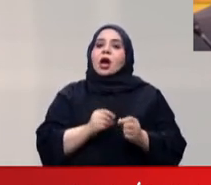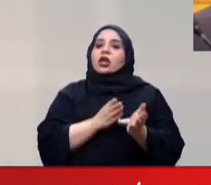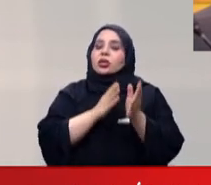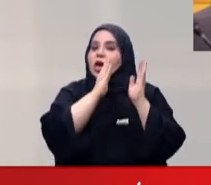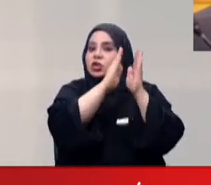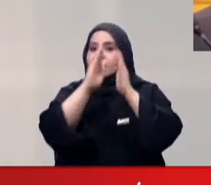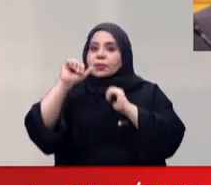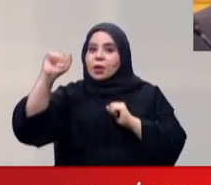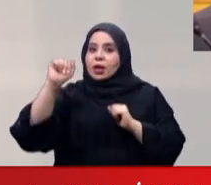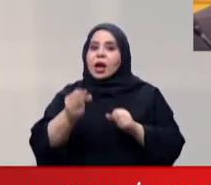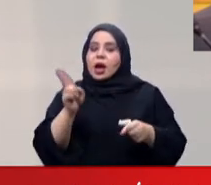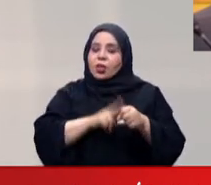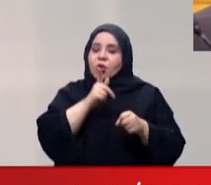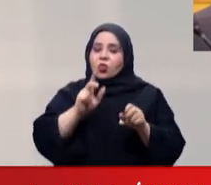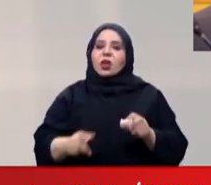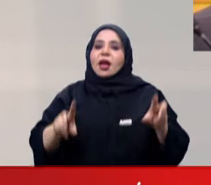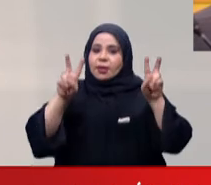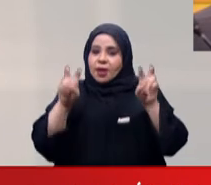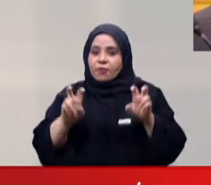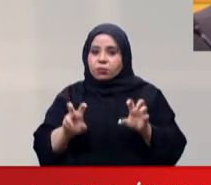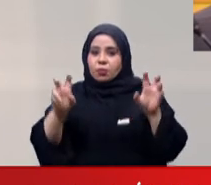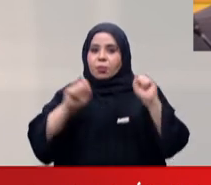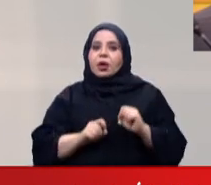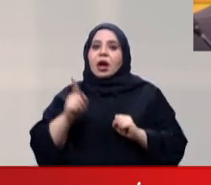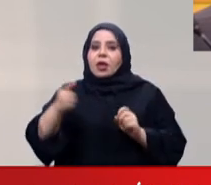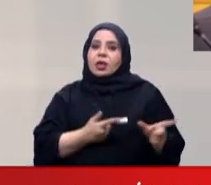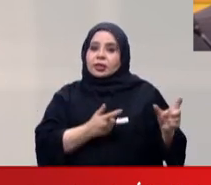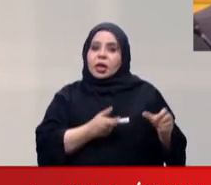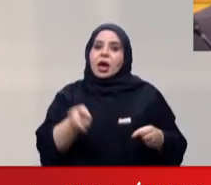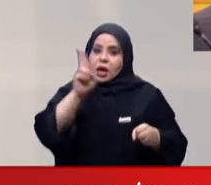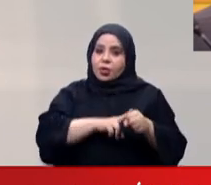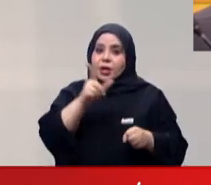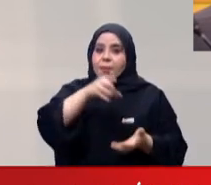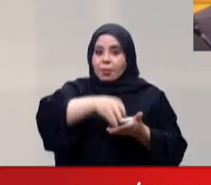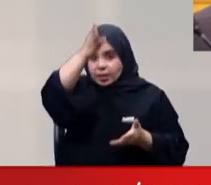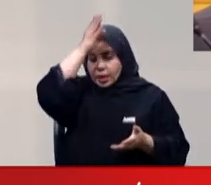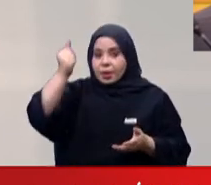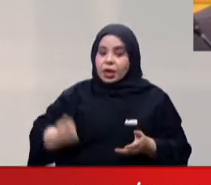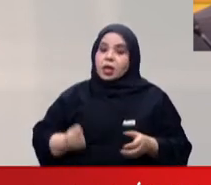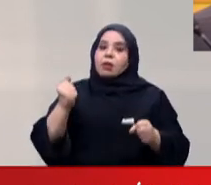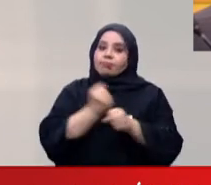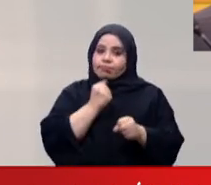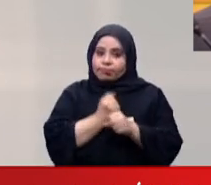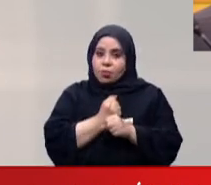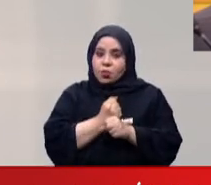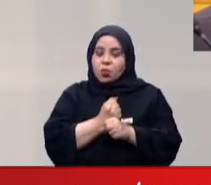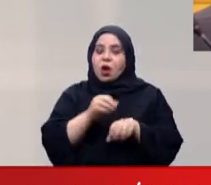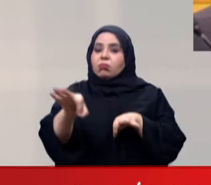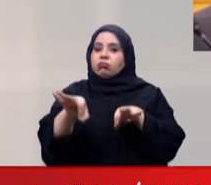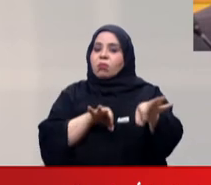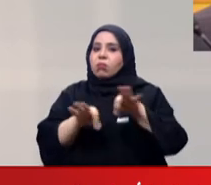تلك الأسلحة، وأن مملكة البحرين تؤمن بالدور الاستراتيجي الهام الذي تلعبه الأمم المتحدة